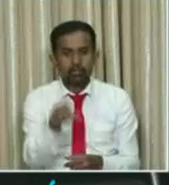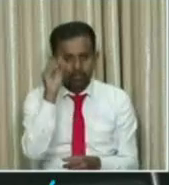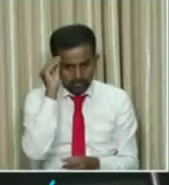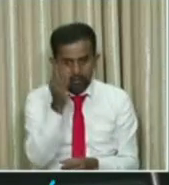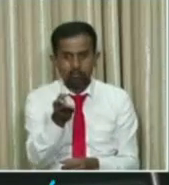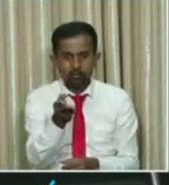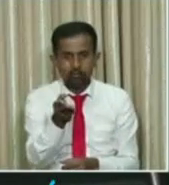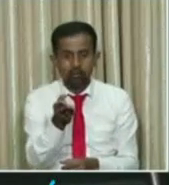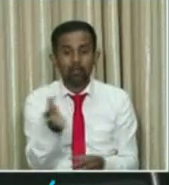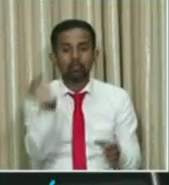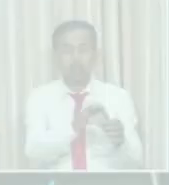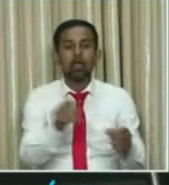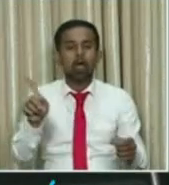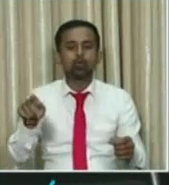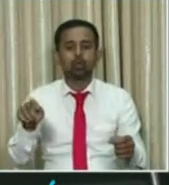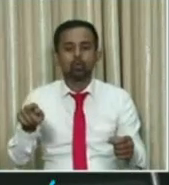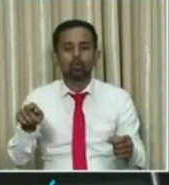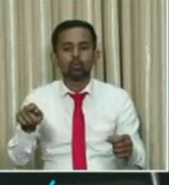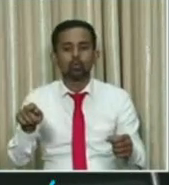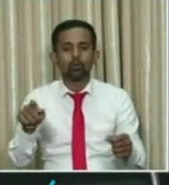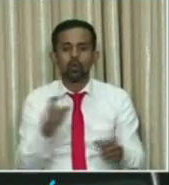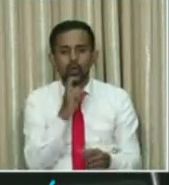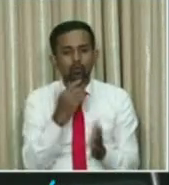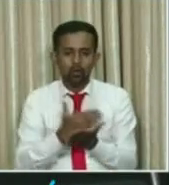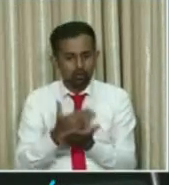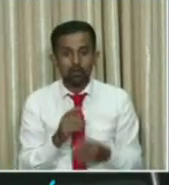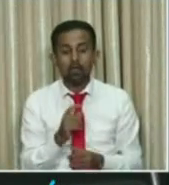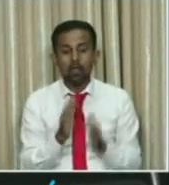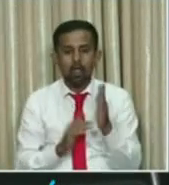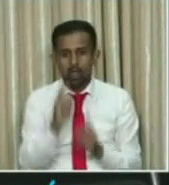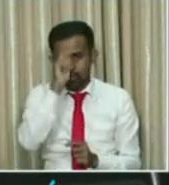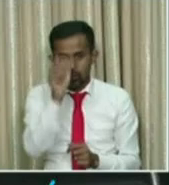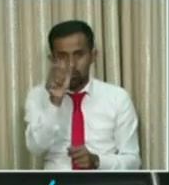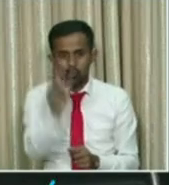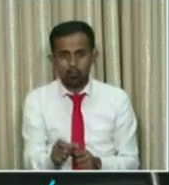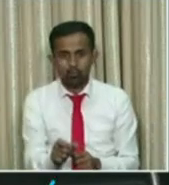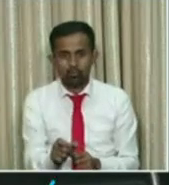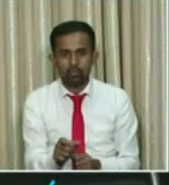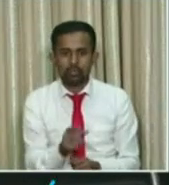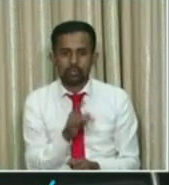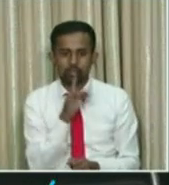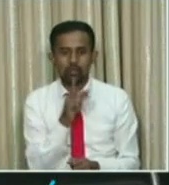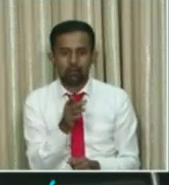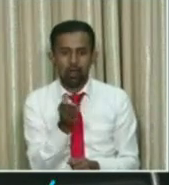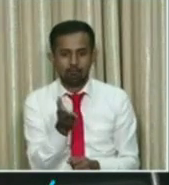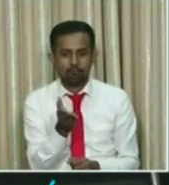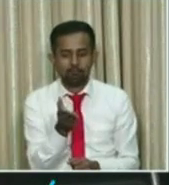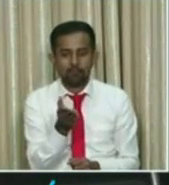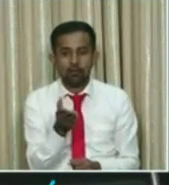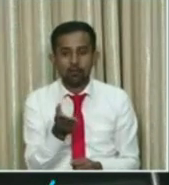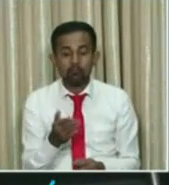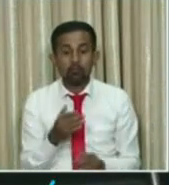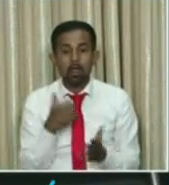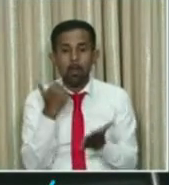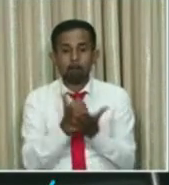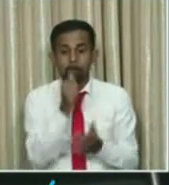කියලා. එතුමා පත් කරේ කවුද කියලා හැව්වේ. ඒක නඩුවට බාධාවක්ද කරුකක කතානායකතුමනි. ඔබතුමාලට දැන් පොඩ්ඩක් හිරිකිතක් තියෙනවා ලැජ්ජාවක් තියෙනවා මේ මහ